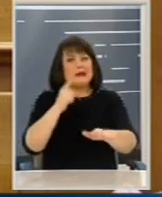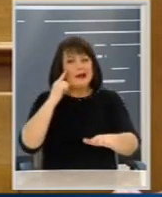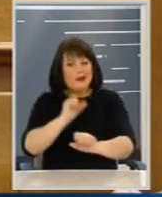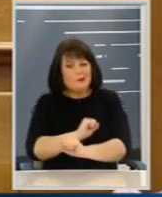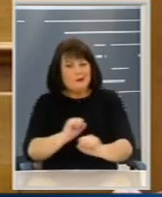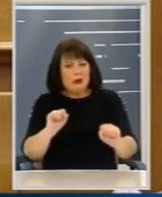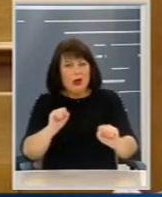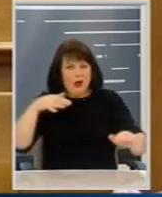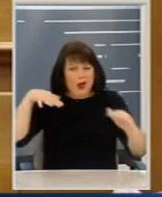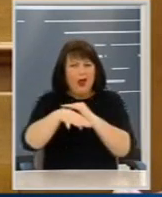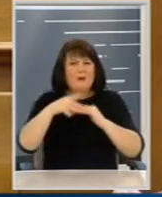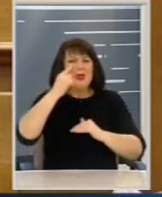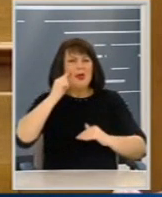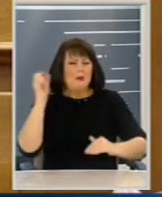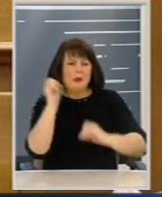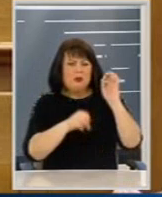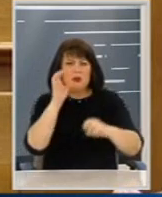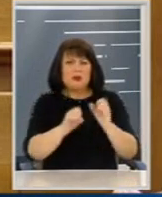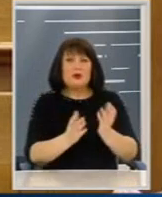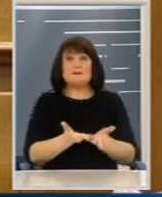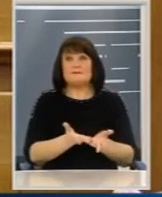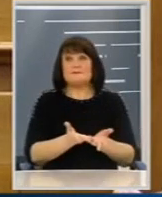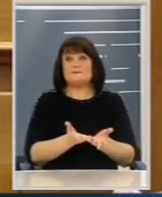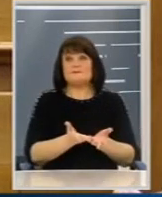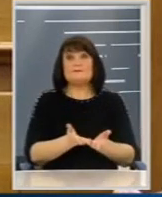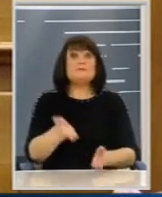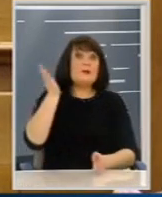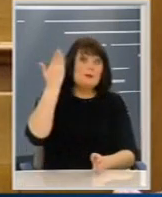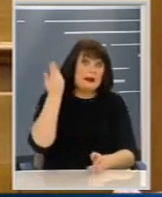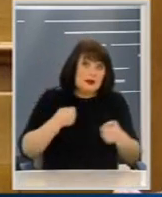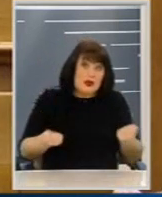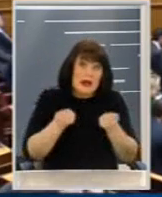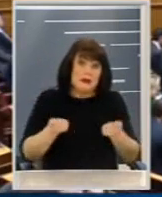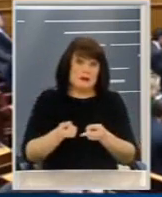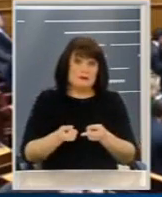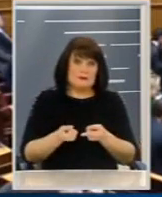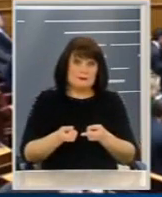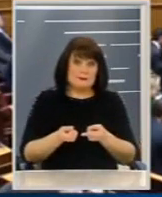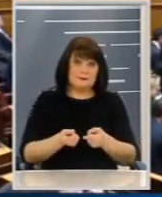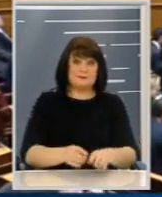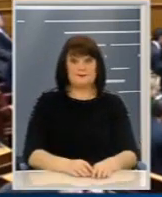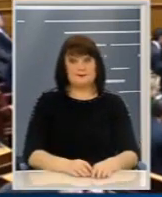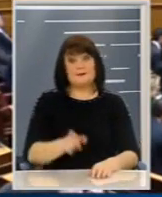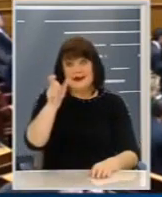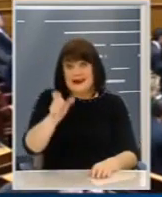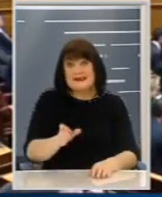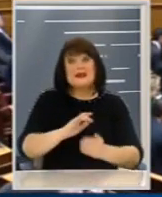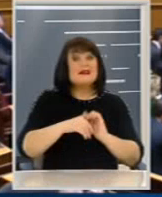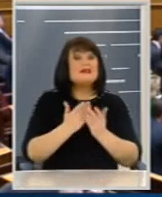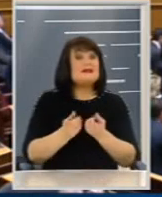για επιθέσεις με δακρυγόνα εναντίον ειρηνικών διαδηλωτών επί των ημερών σας. Αυτό που σας ενδιαφέρει